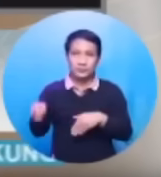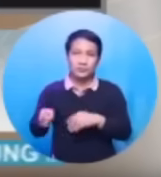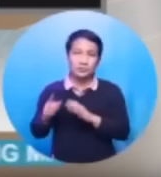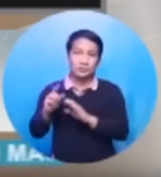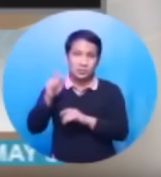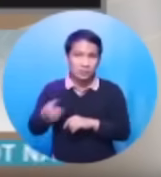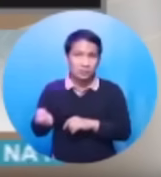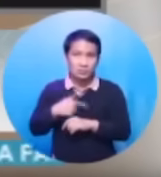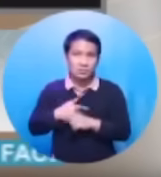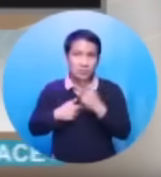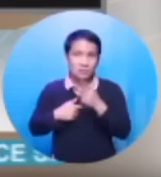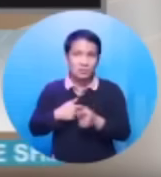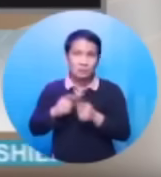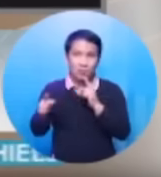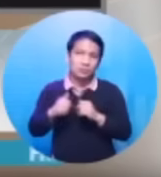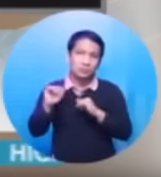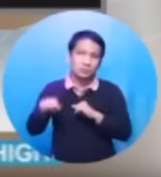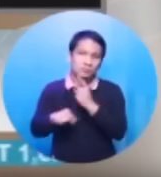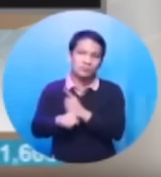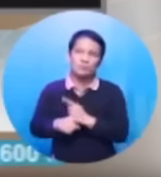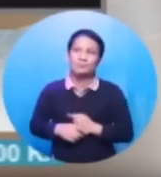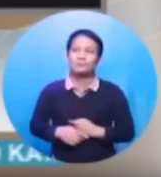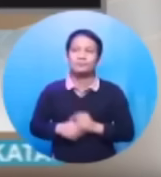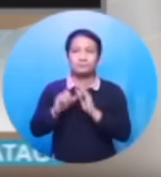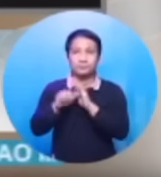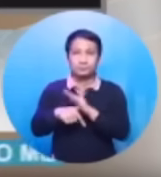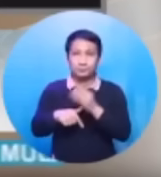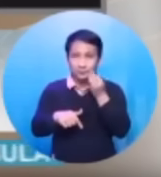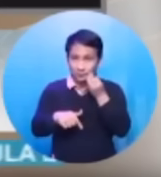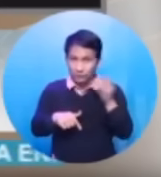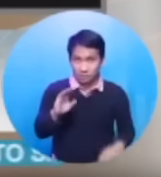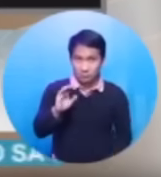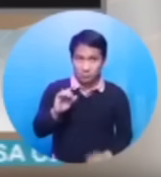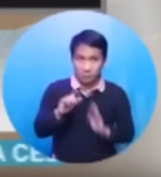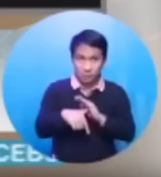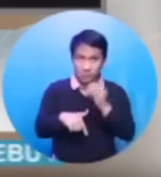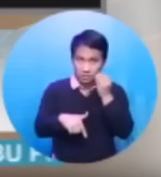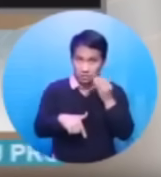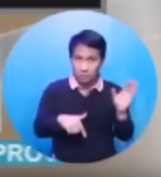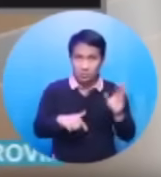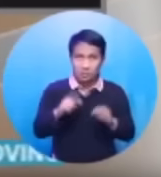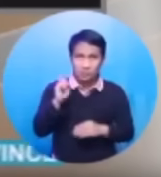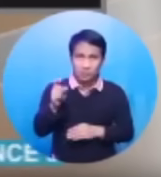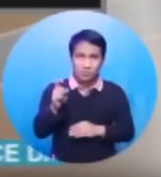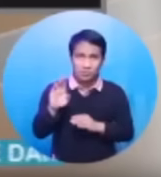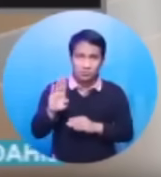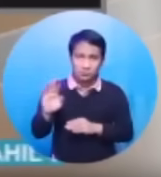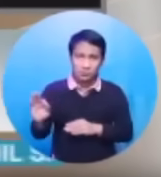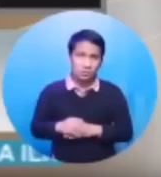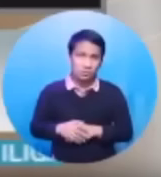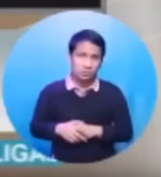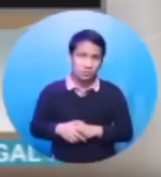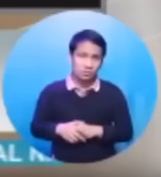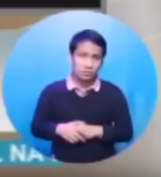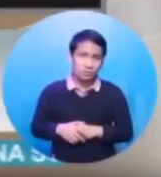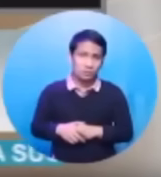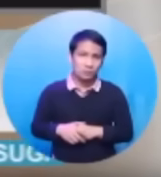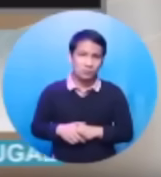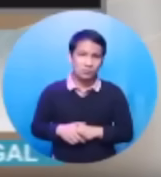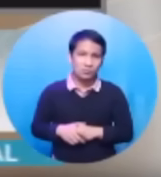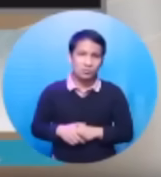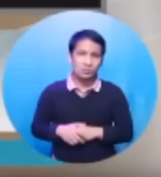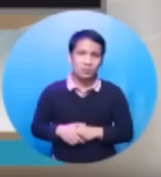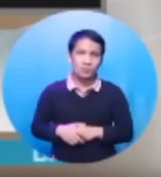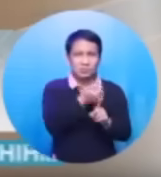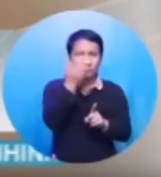mo para makausap namin. Okay. Pero mamaya uwi ka na rin doon sa ex mo. Hindi po. Kinuha na po ako ng mama ko. Ah, mabuti naman. Hindi